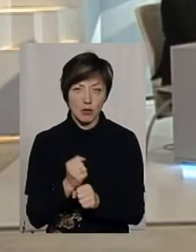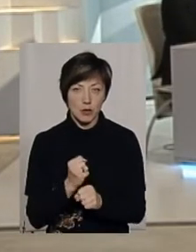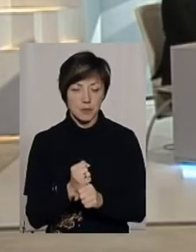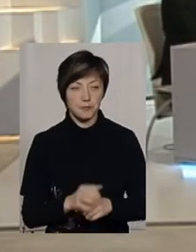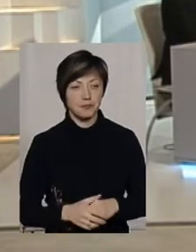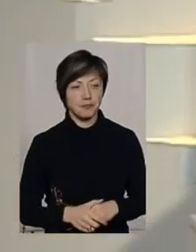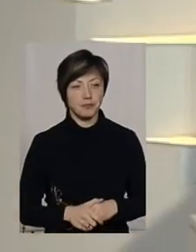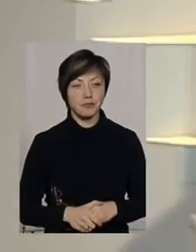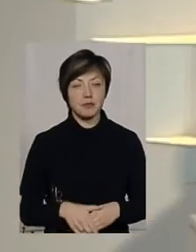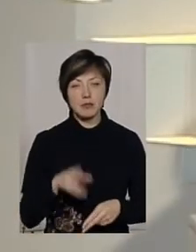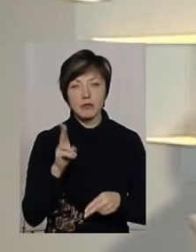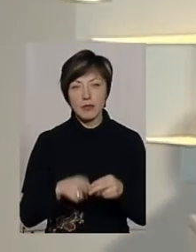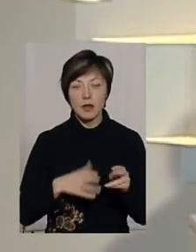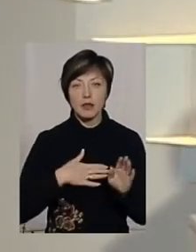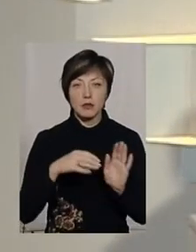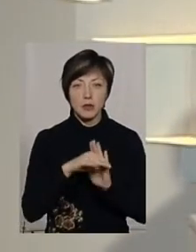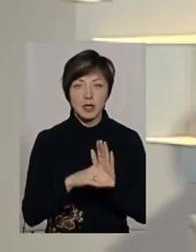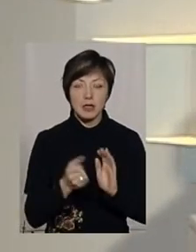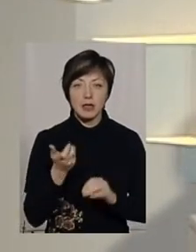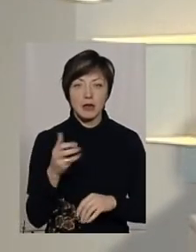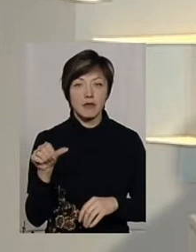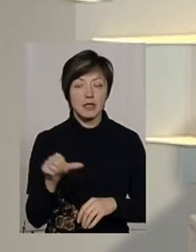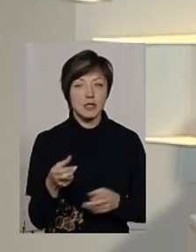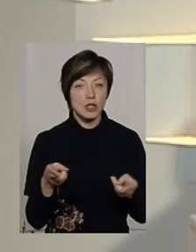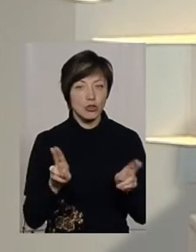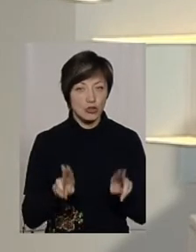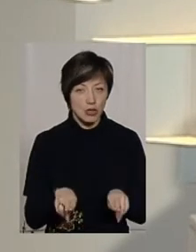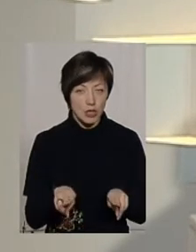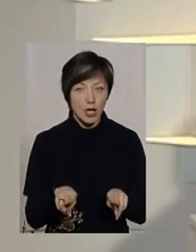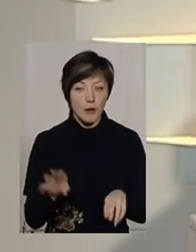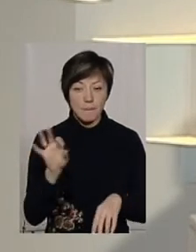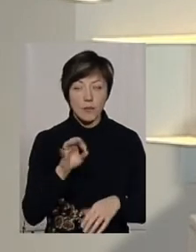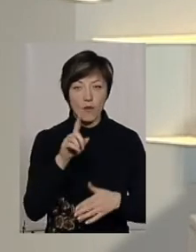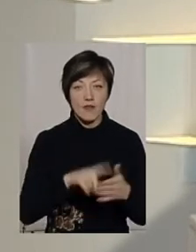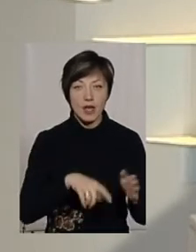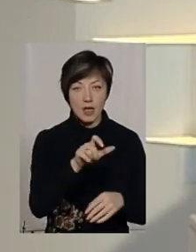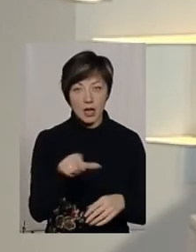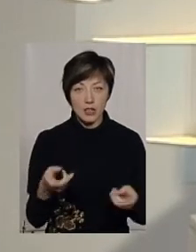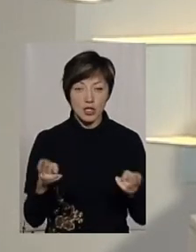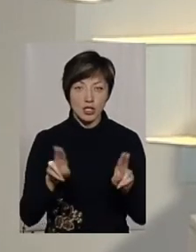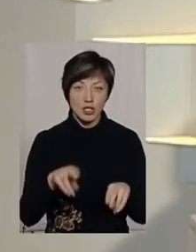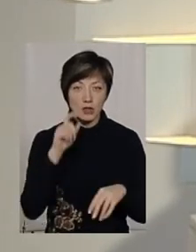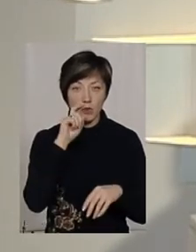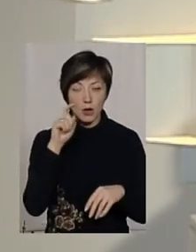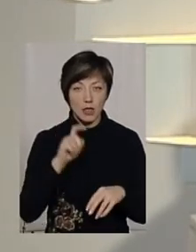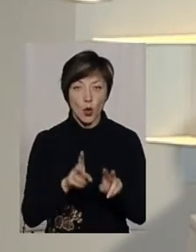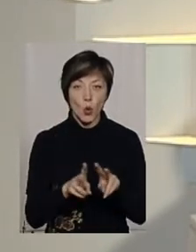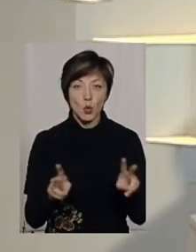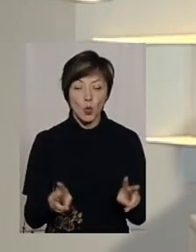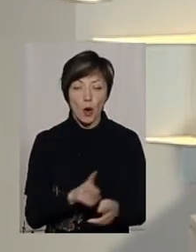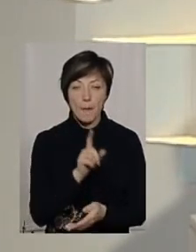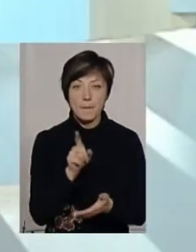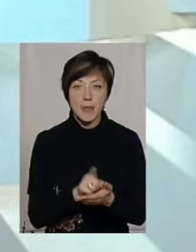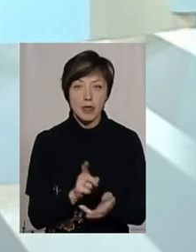От щодо якраз на завершення нашої програми, ще кілька хвилин залишилося, щодо тих вірян, які все ж таки залишилися в Україні, хто